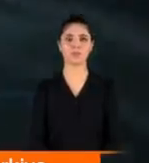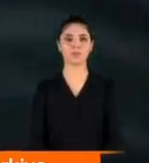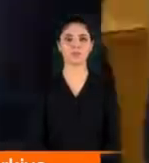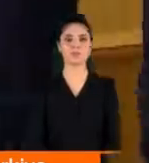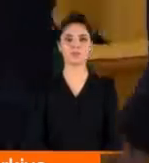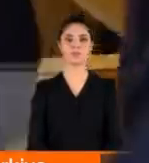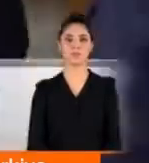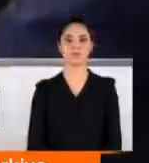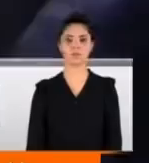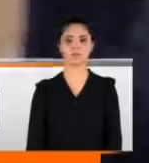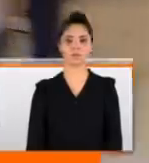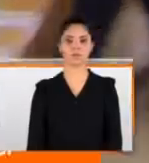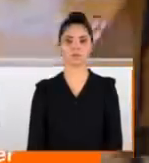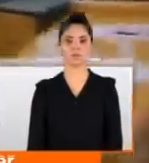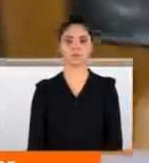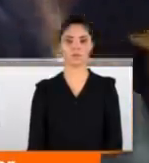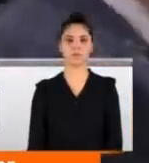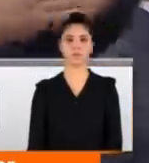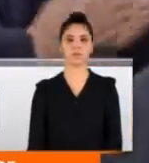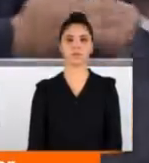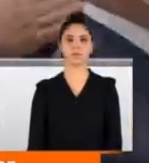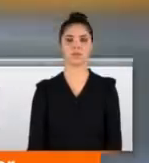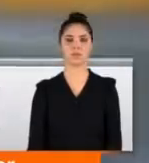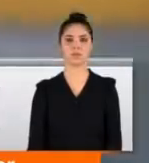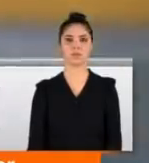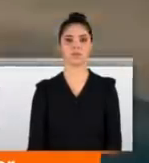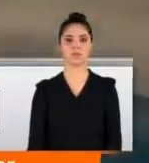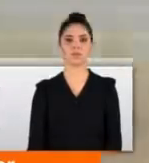Cumhuriyet Halk Partisi grubunda öyle kapının önüne konacak kimse yok.